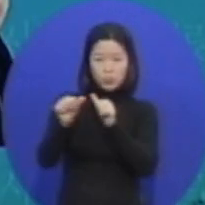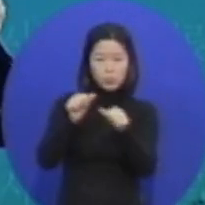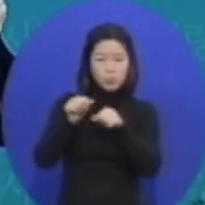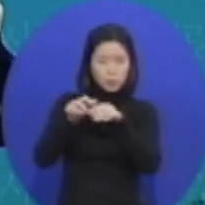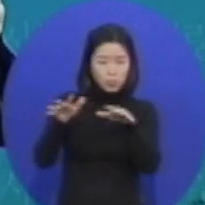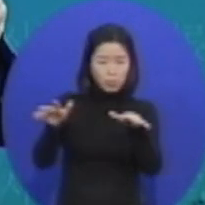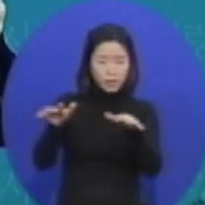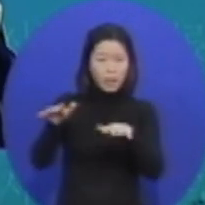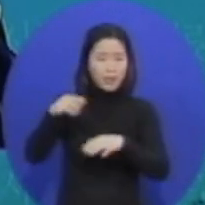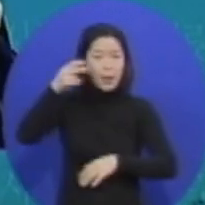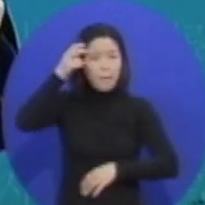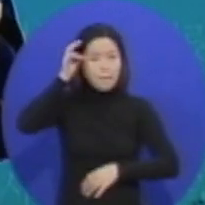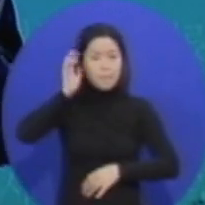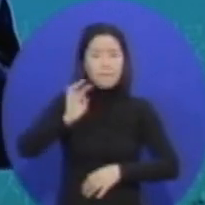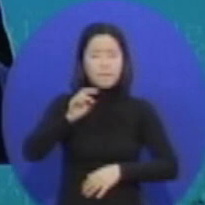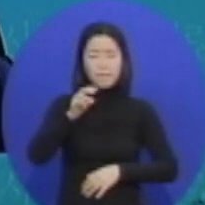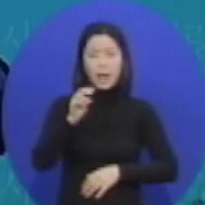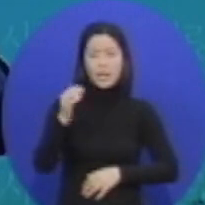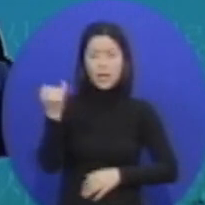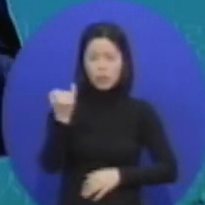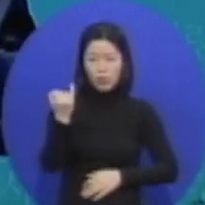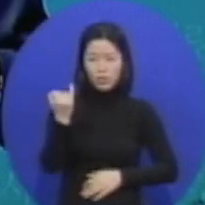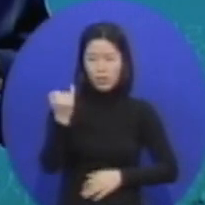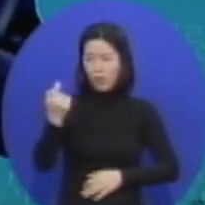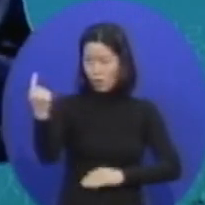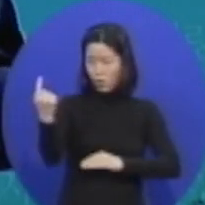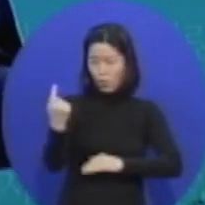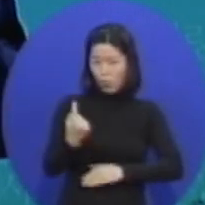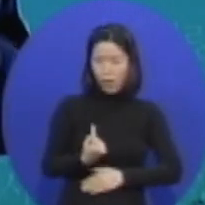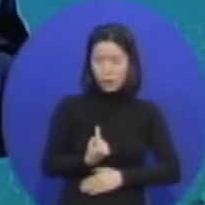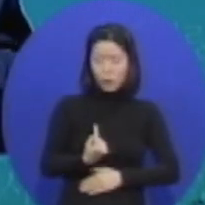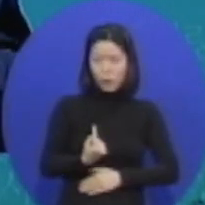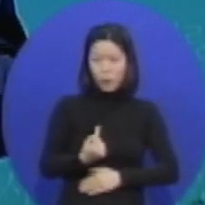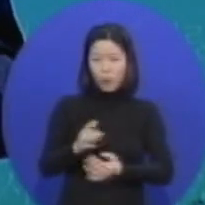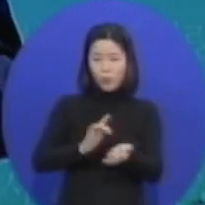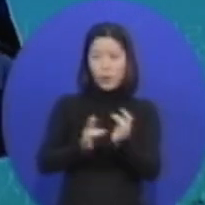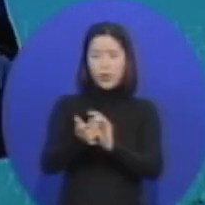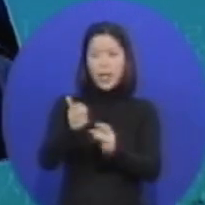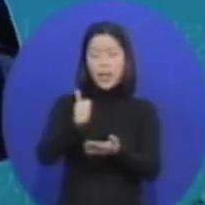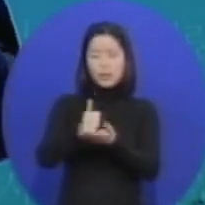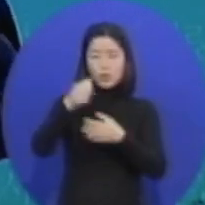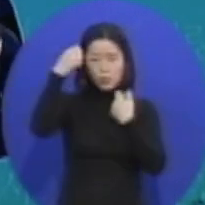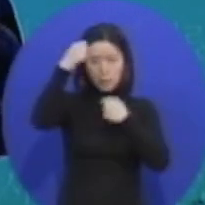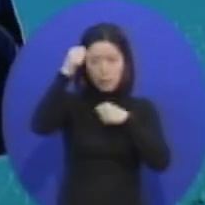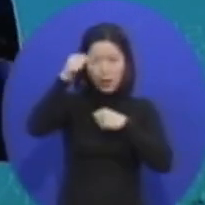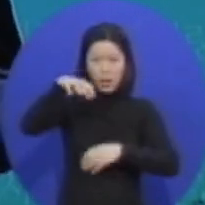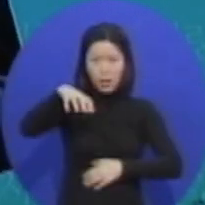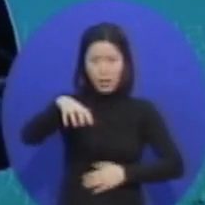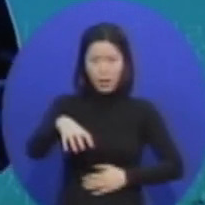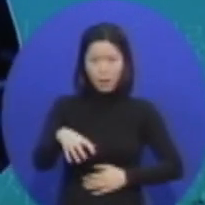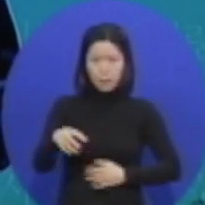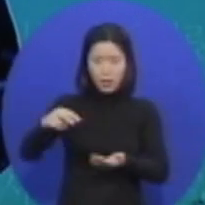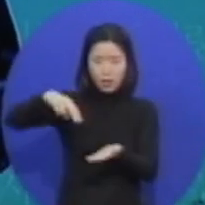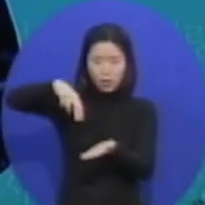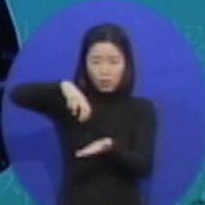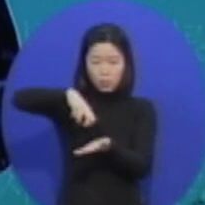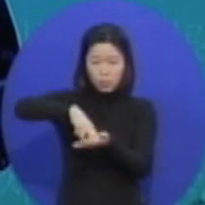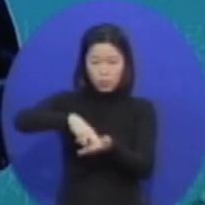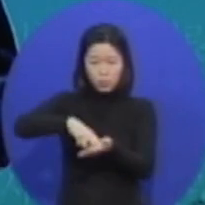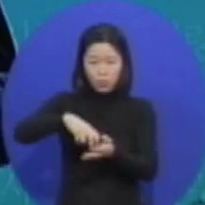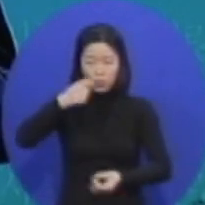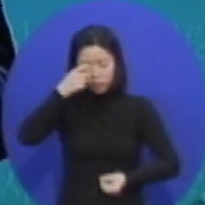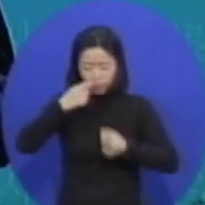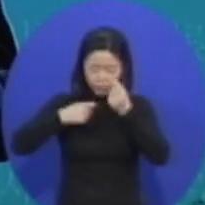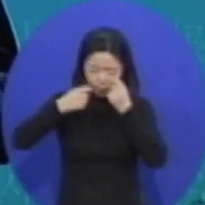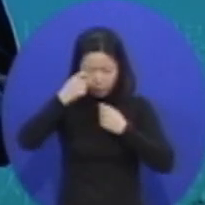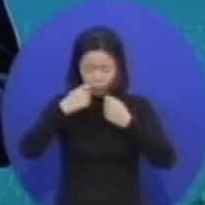라고 하는 여인이에요 내 이 여인이 들어와서 예수님 발 앞에 무릎을 꿇고 펑펑 우는 겁니다